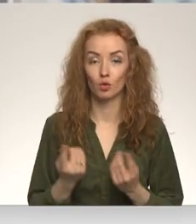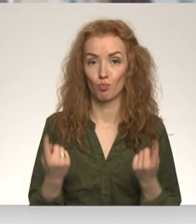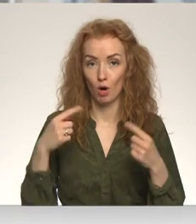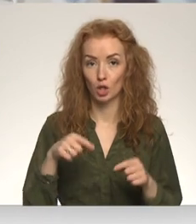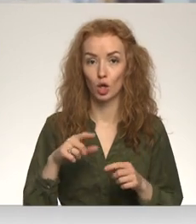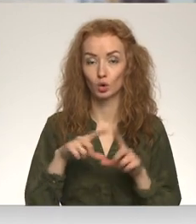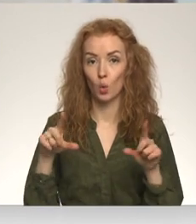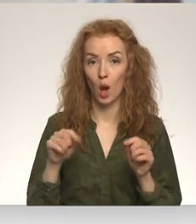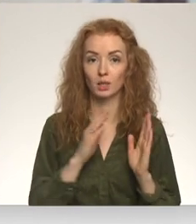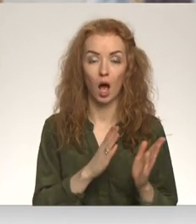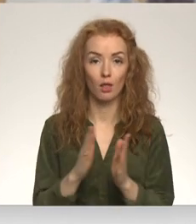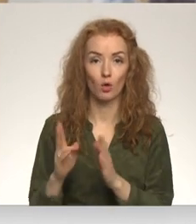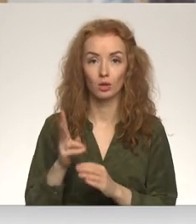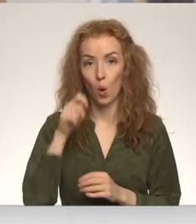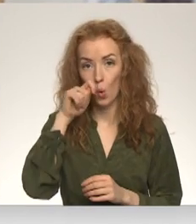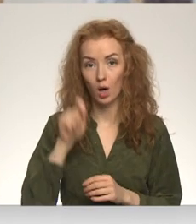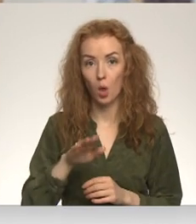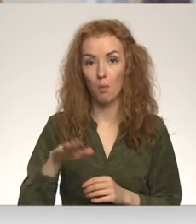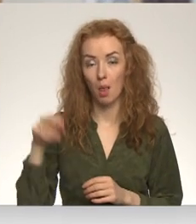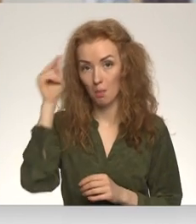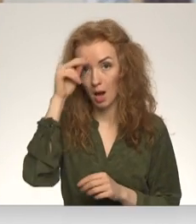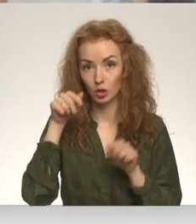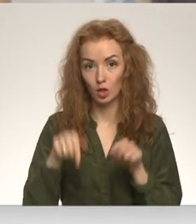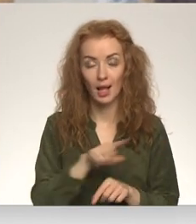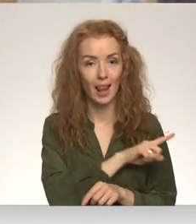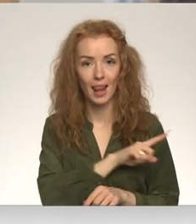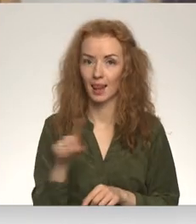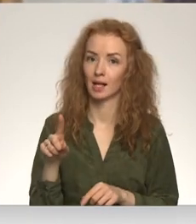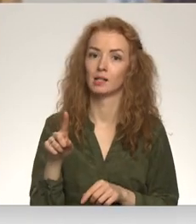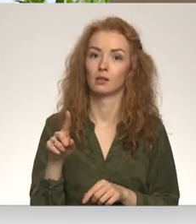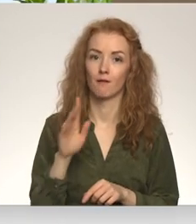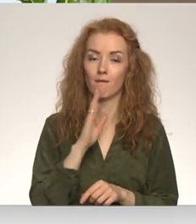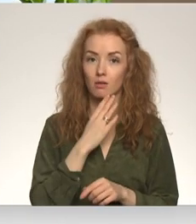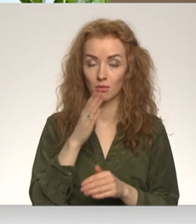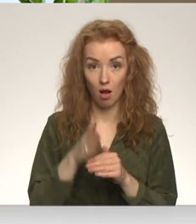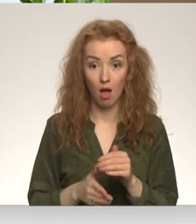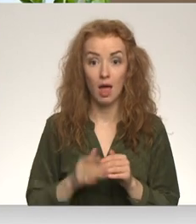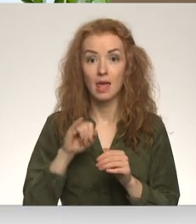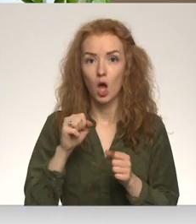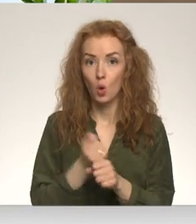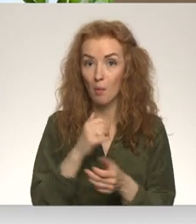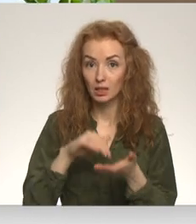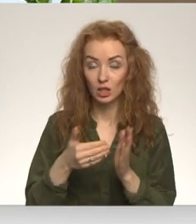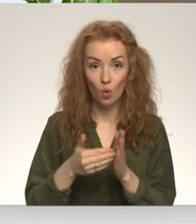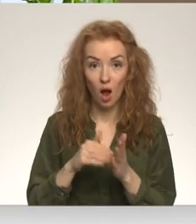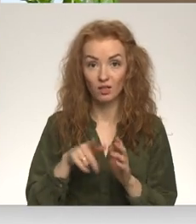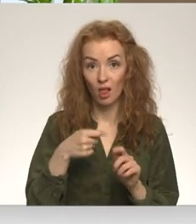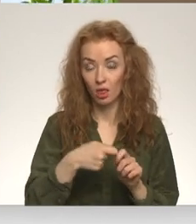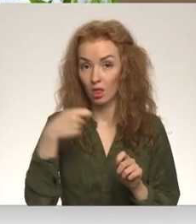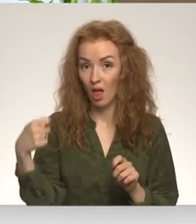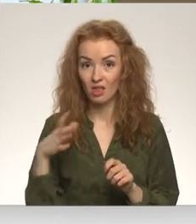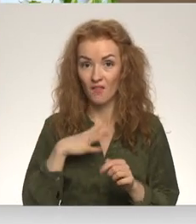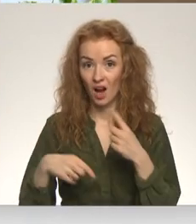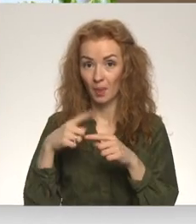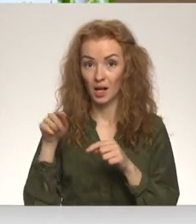šobrīd skolas gatavojušās, ka ukraiņu bērni te mācīsies līdz mācību gadu noslēgumam. Ja tomēr situācija neļaus atgriezties dzimtenē,